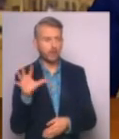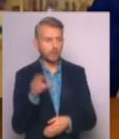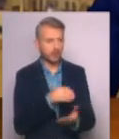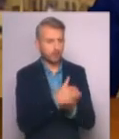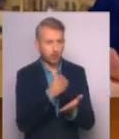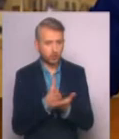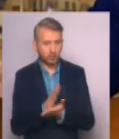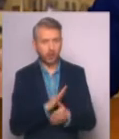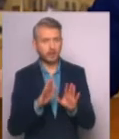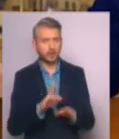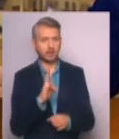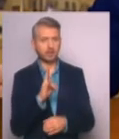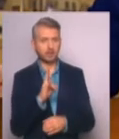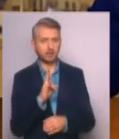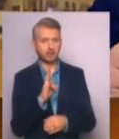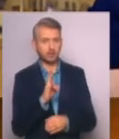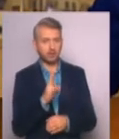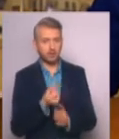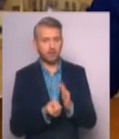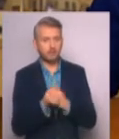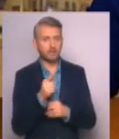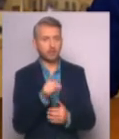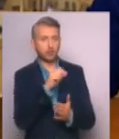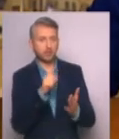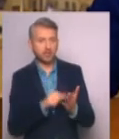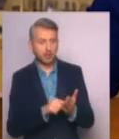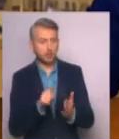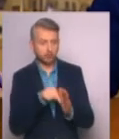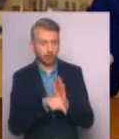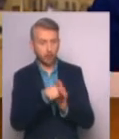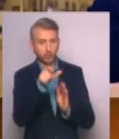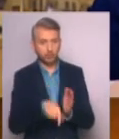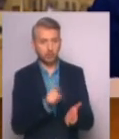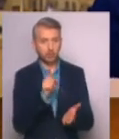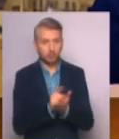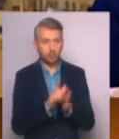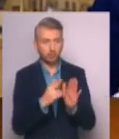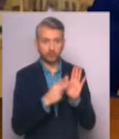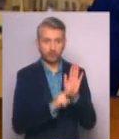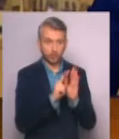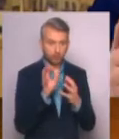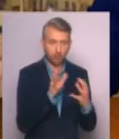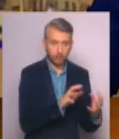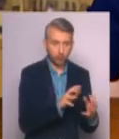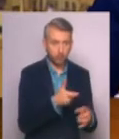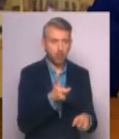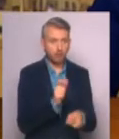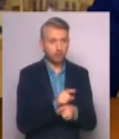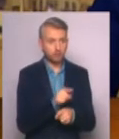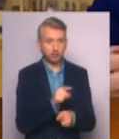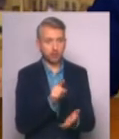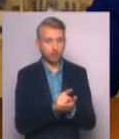маршрутах, а не тільки, виникло тут питання, за що значить, що людина має рухатися тільки 72-м автобусом, більше вона не має